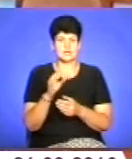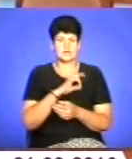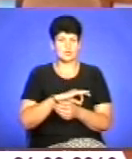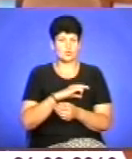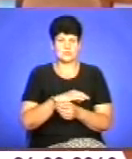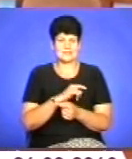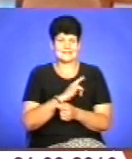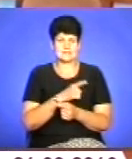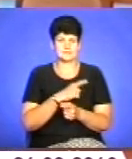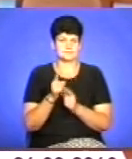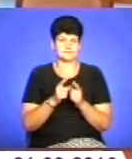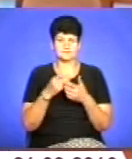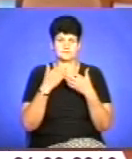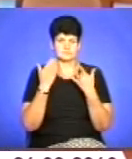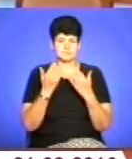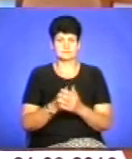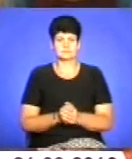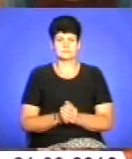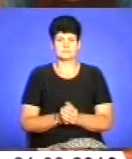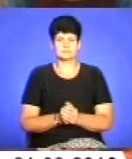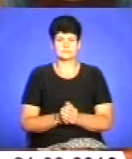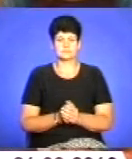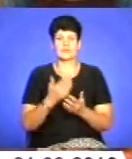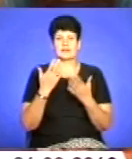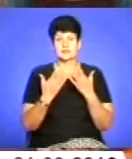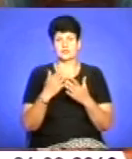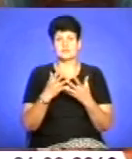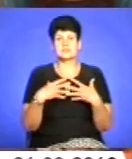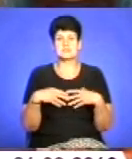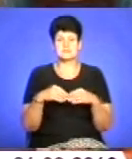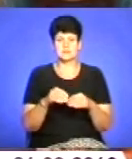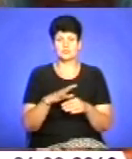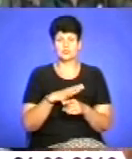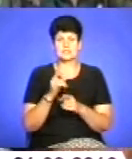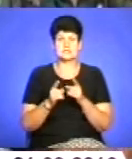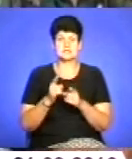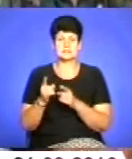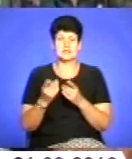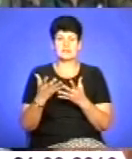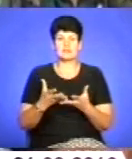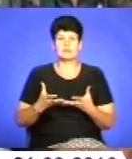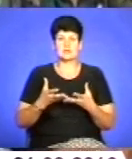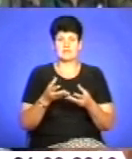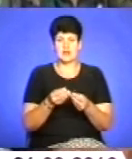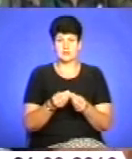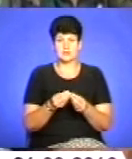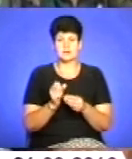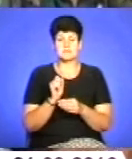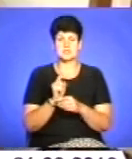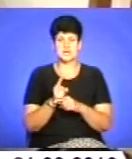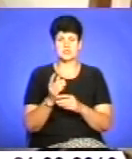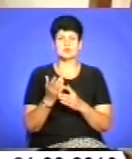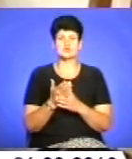змінилися чи більшу, чи меншу сторону. Однак, якщо у сім'ї відбулися зміни, які впливають на призначення